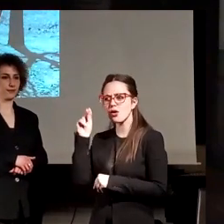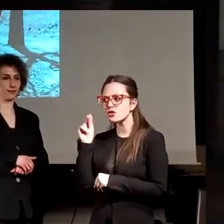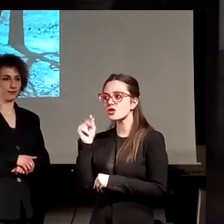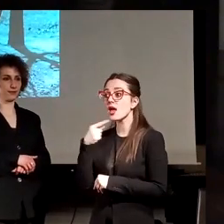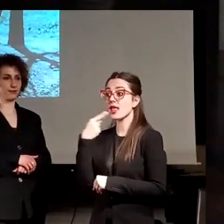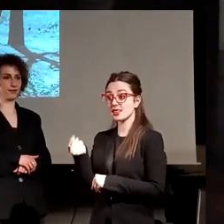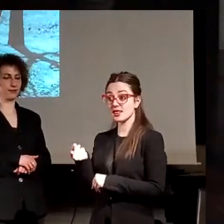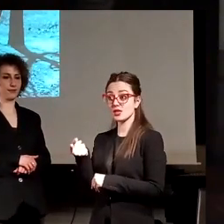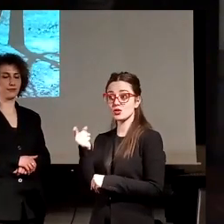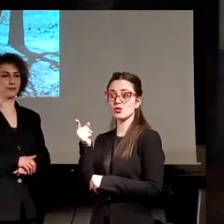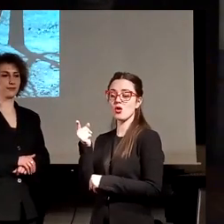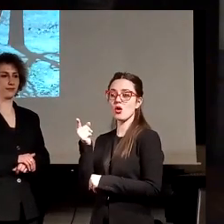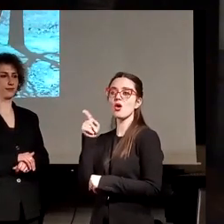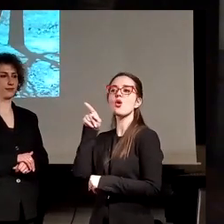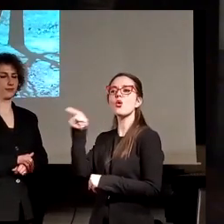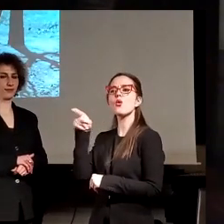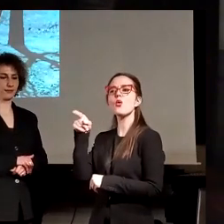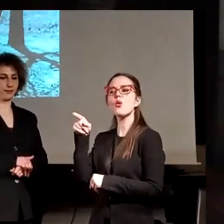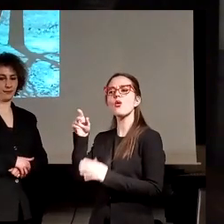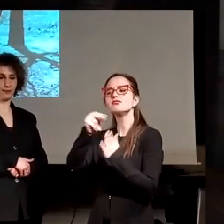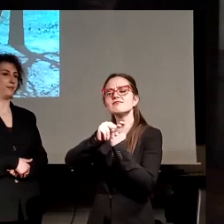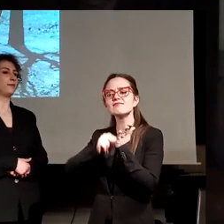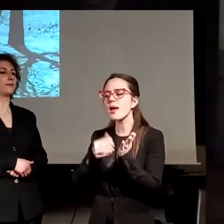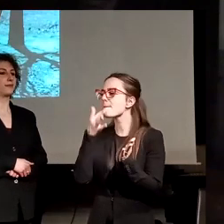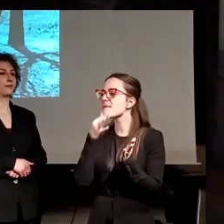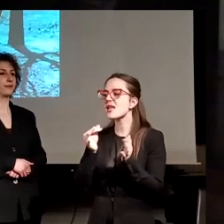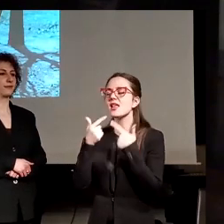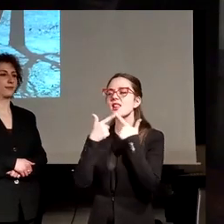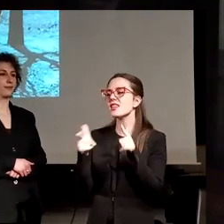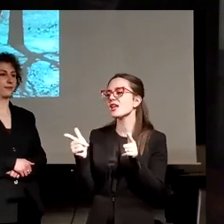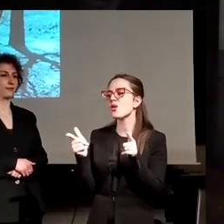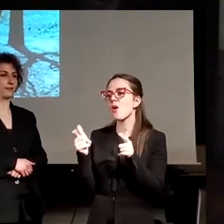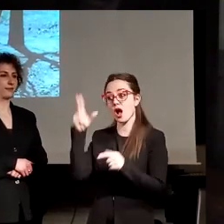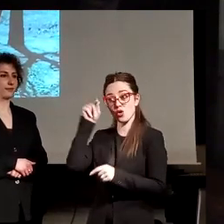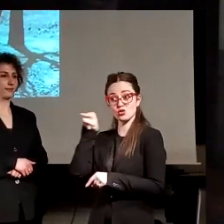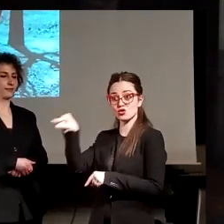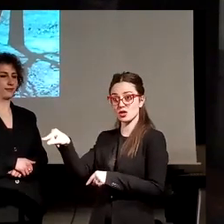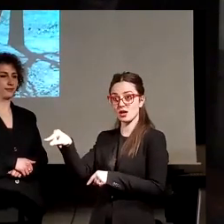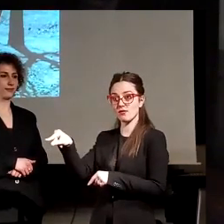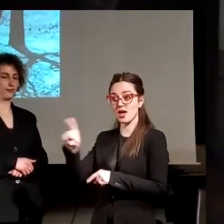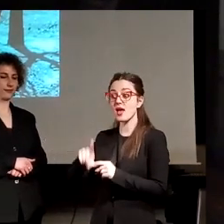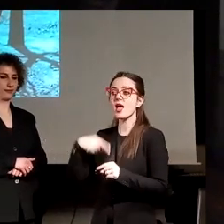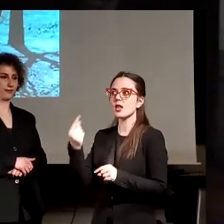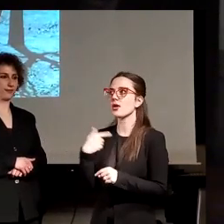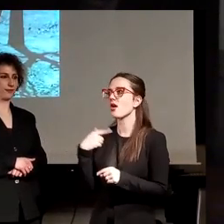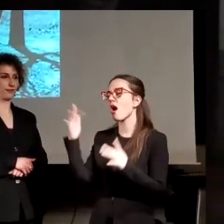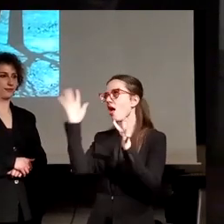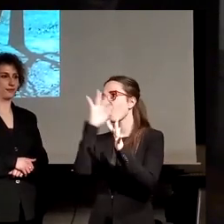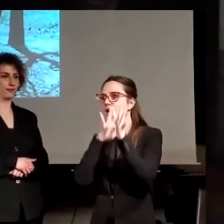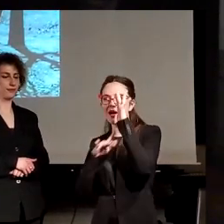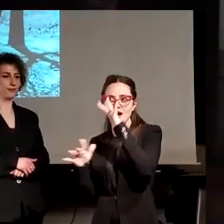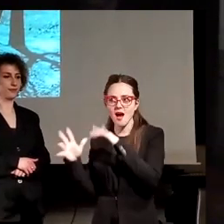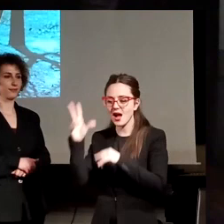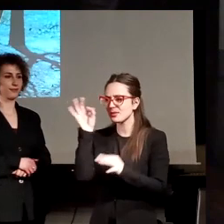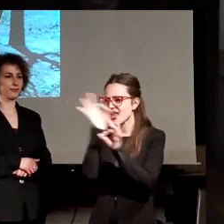coriano per lui i versi più belli di ogni lingua e io ero ubriaco non capivo più